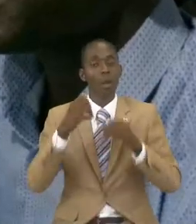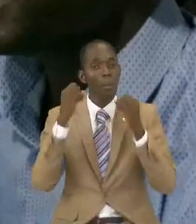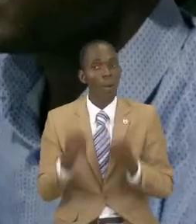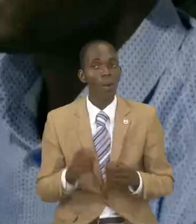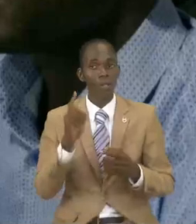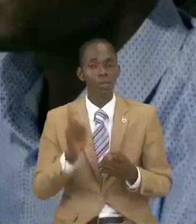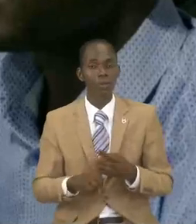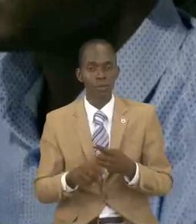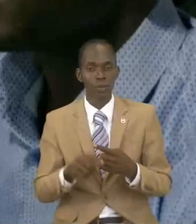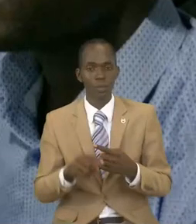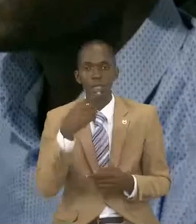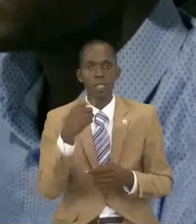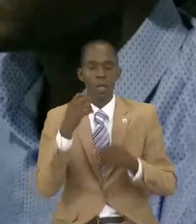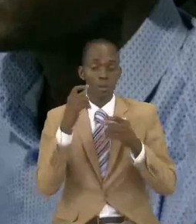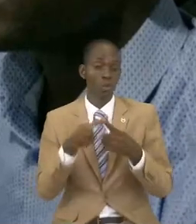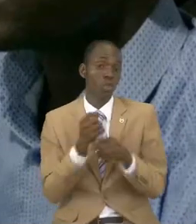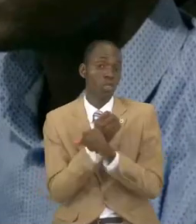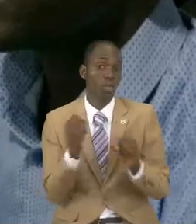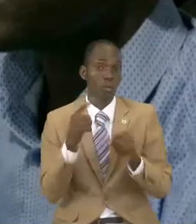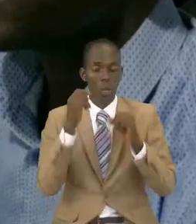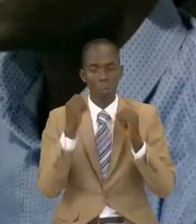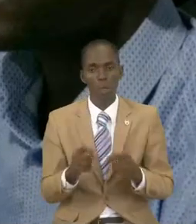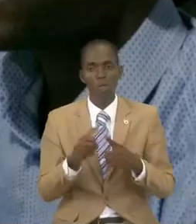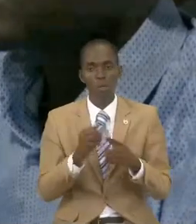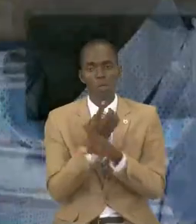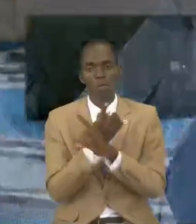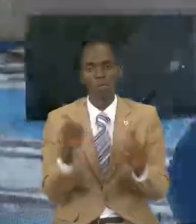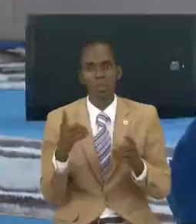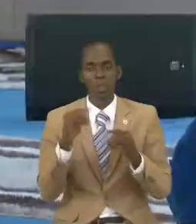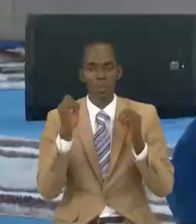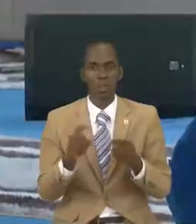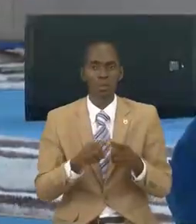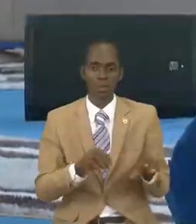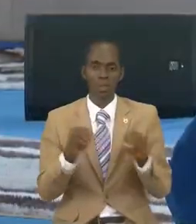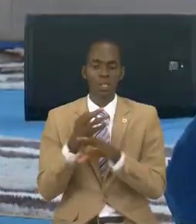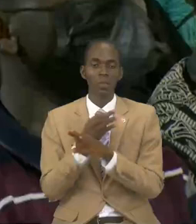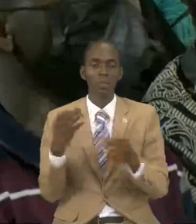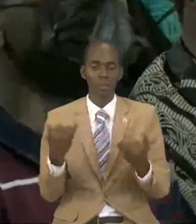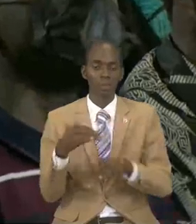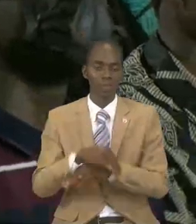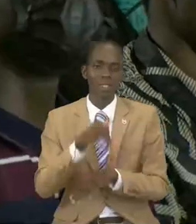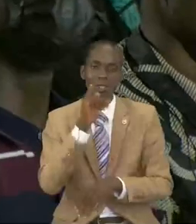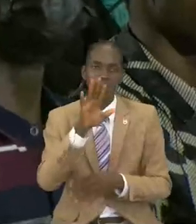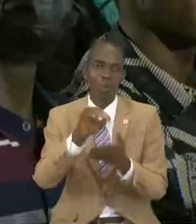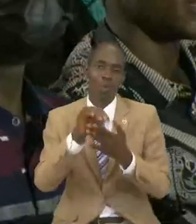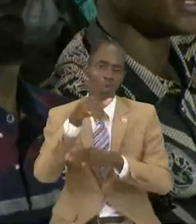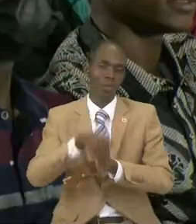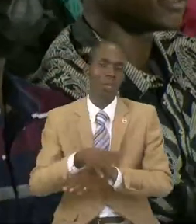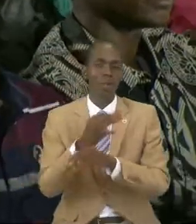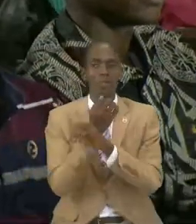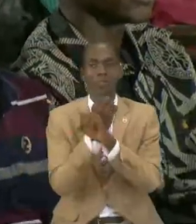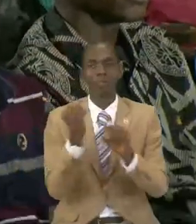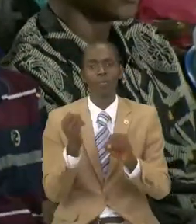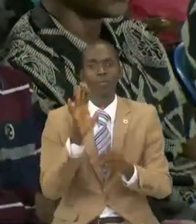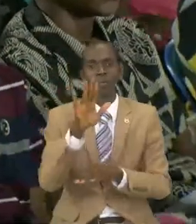La puissance pour sauver, la puissance pour pardonner, la puissance pour affranchir ce soir, cette soirée de salut.